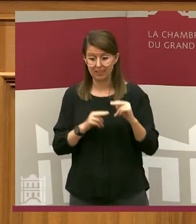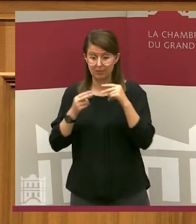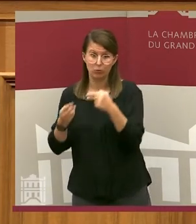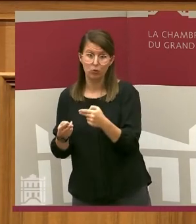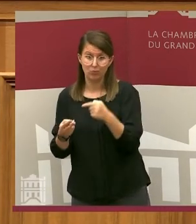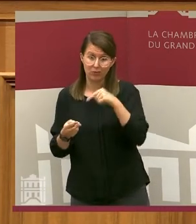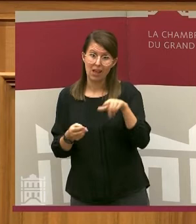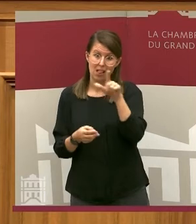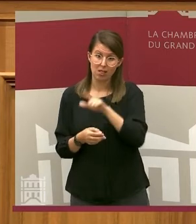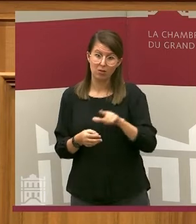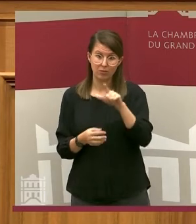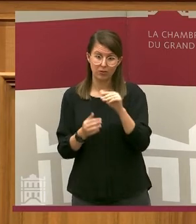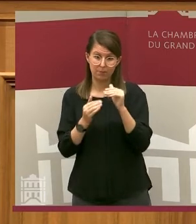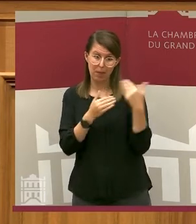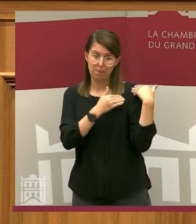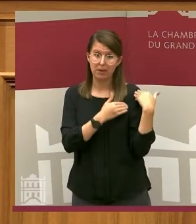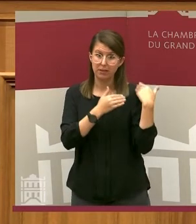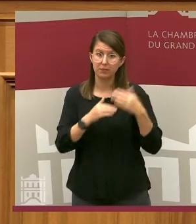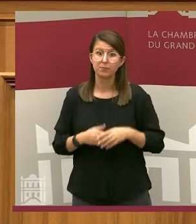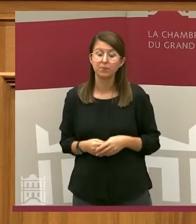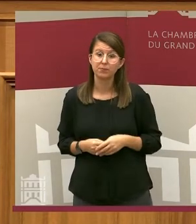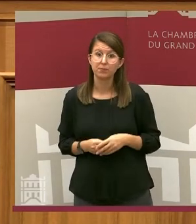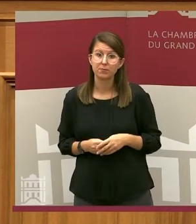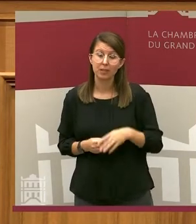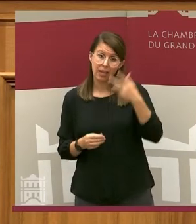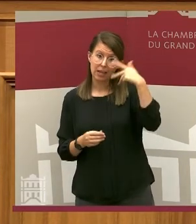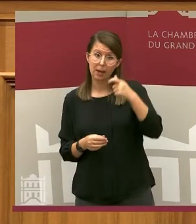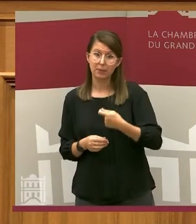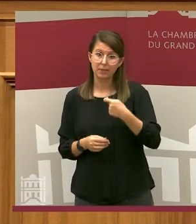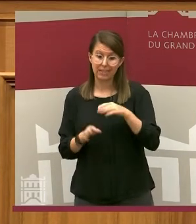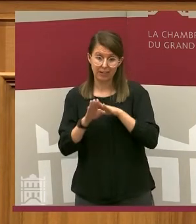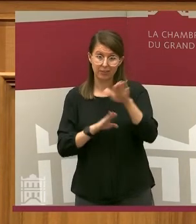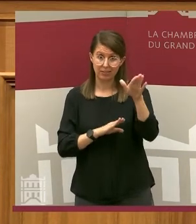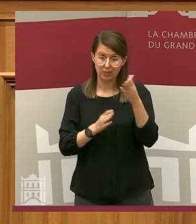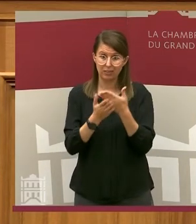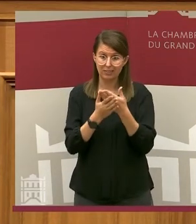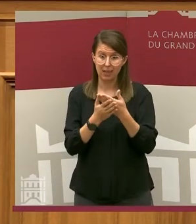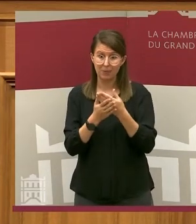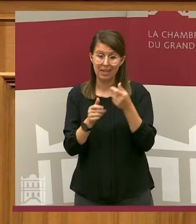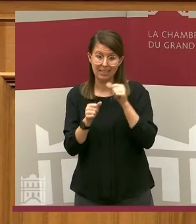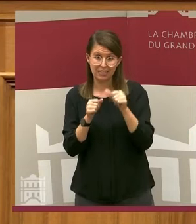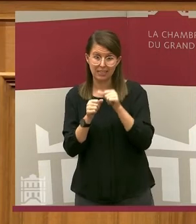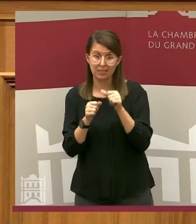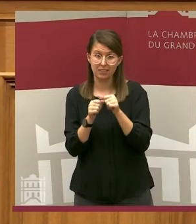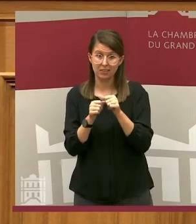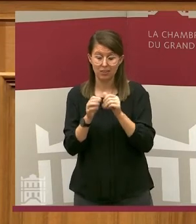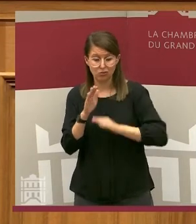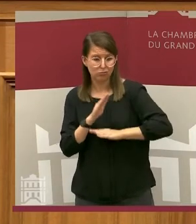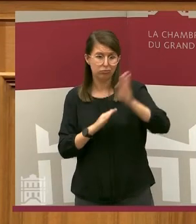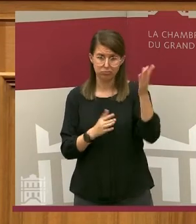Moment belasten. Herr Präsident, durch die Inflation sind Zinsen stark